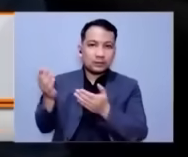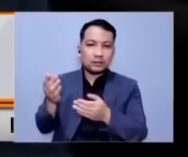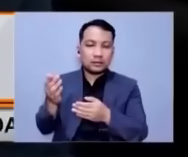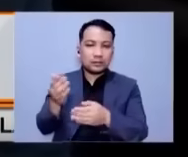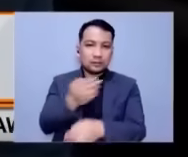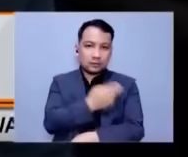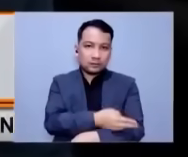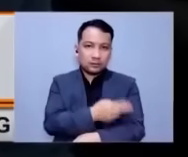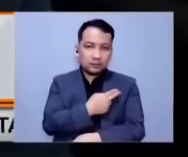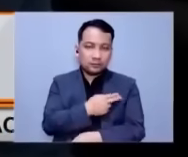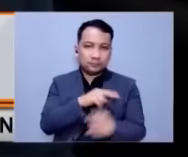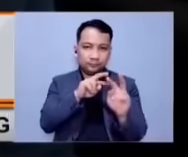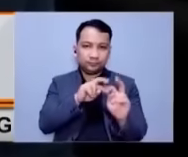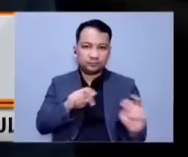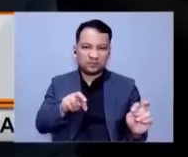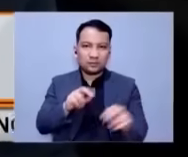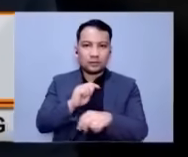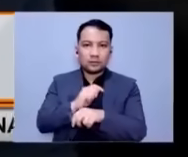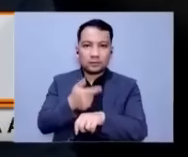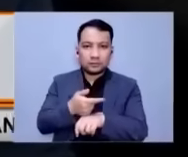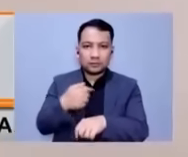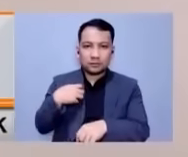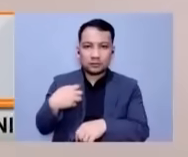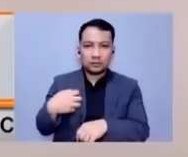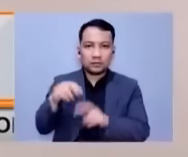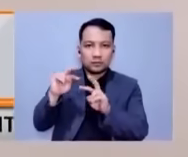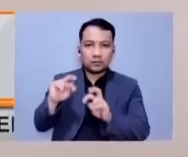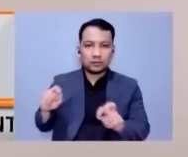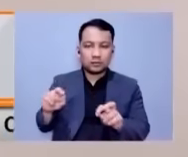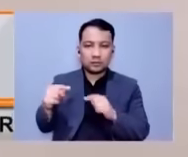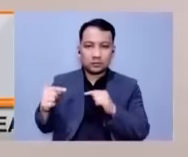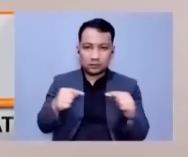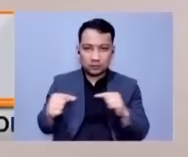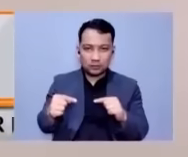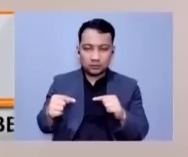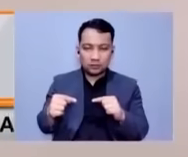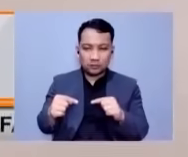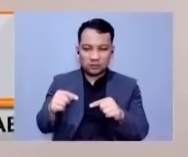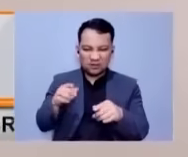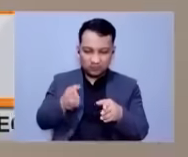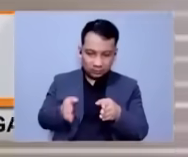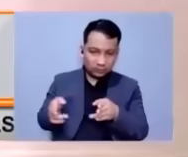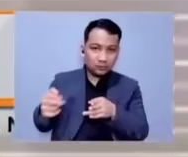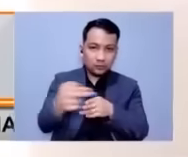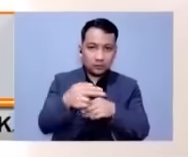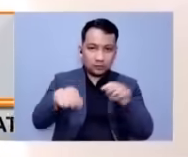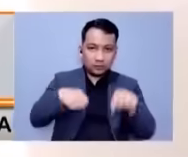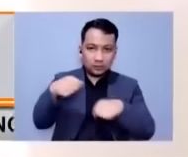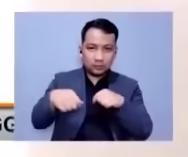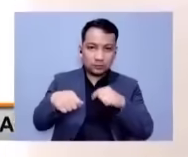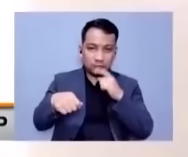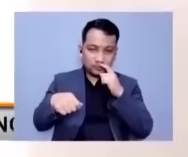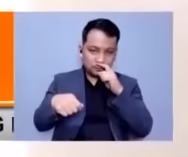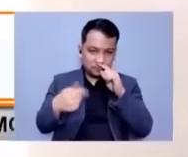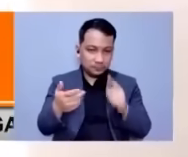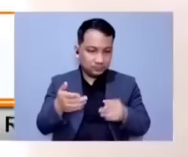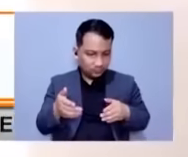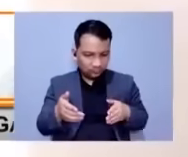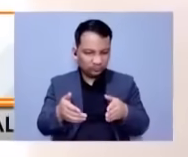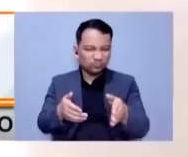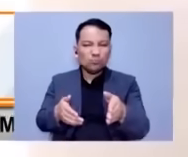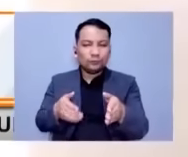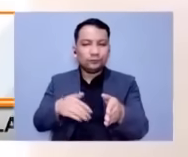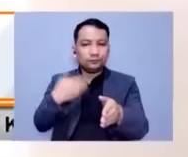Sa imbestigasyon ng Taguig Police, nagsimula ang away nang mag-overtake ang rider sa siklista. So paglagpas niya po doon sa